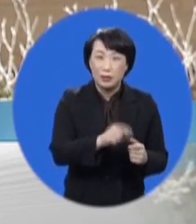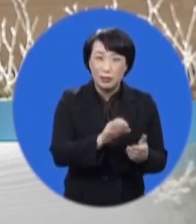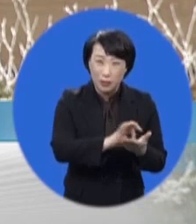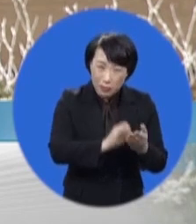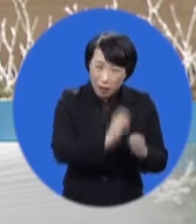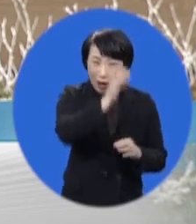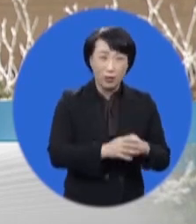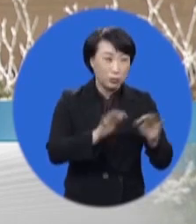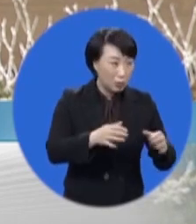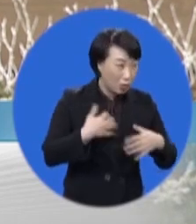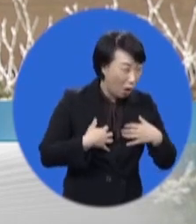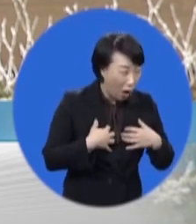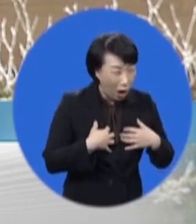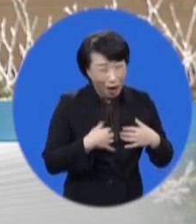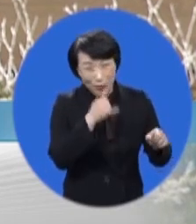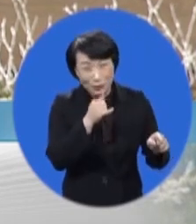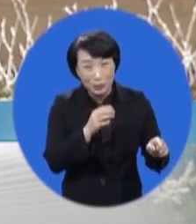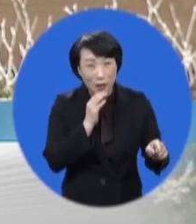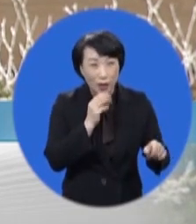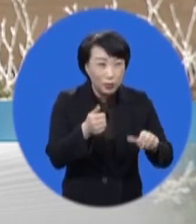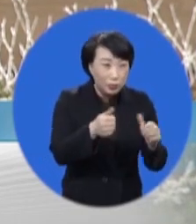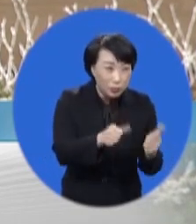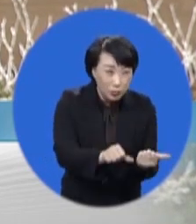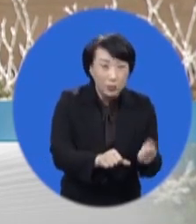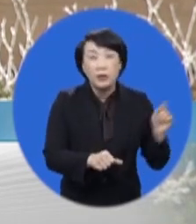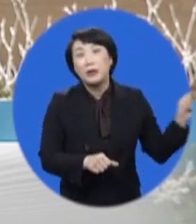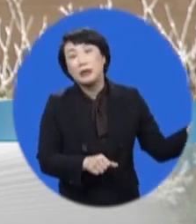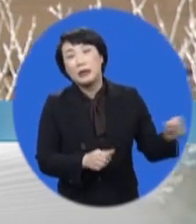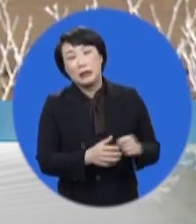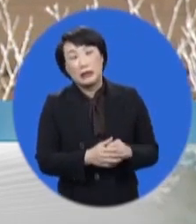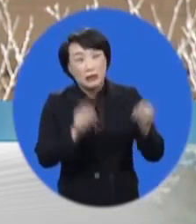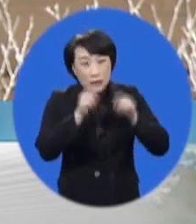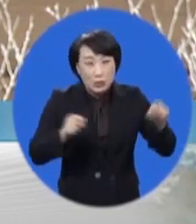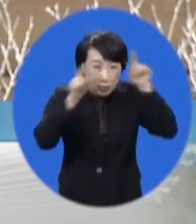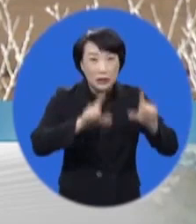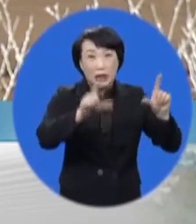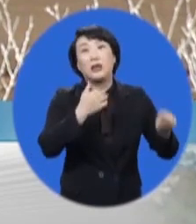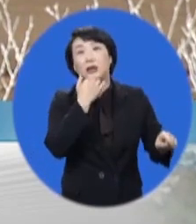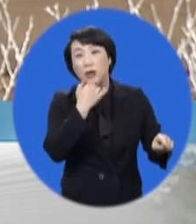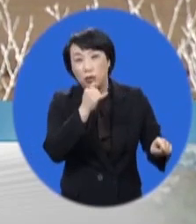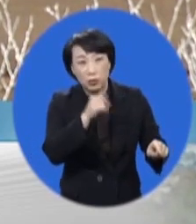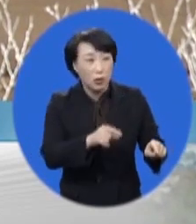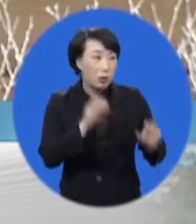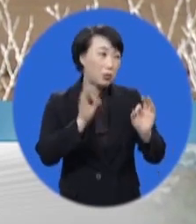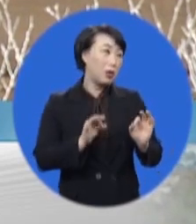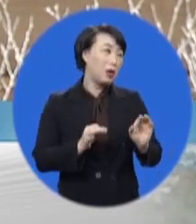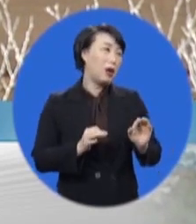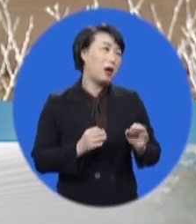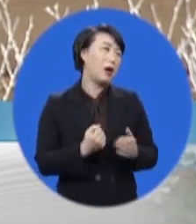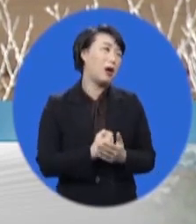낭비해가면서도 시시낙낙거리면서 죽음의 저 지옥의 나를 기다리는 모습을 바라볼